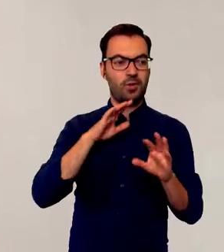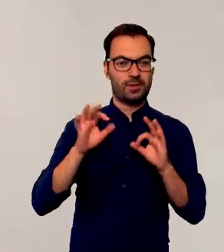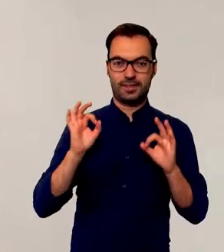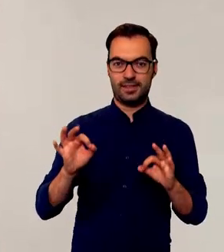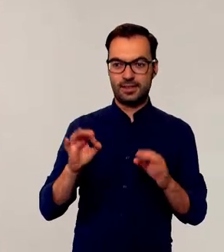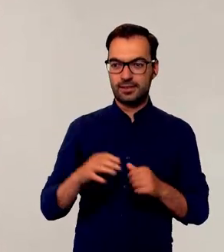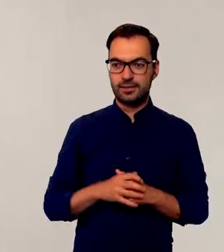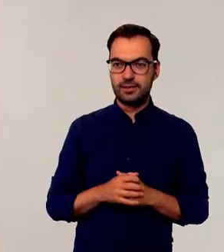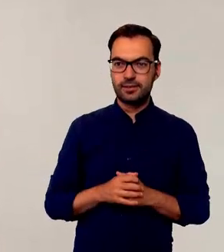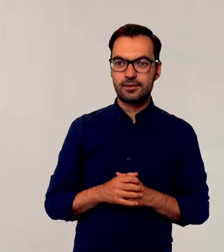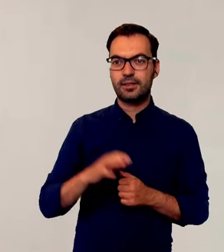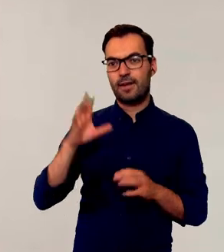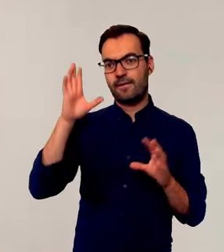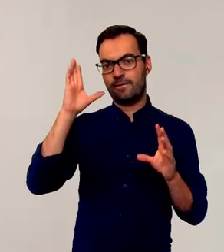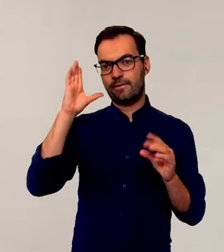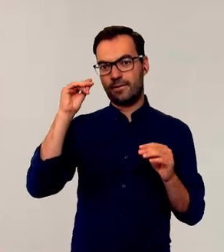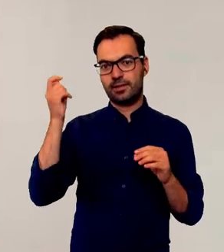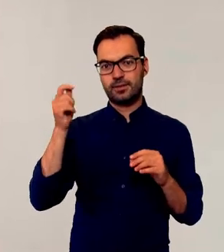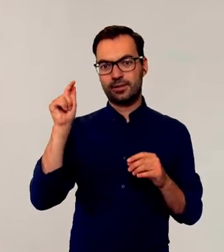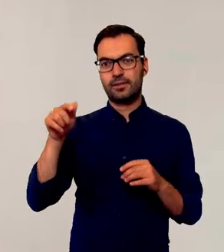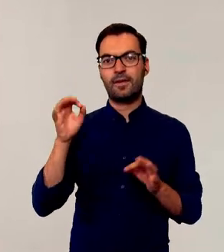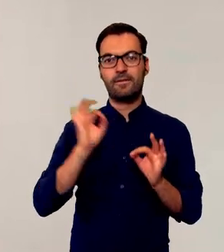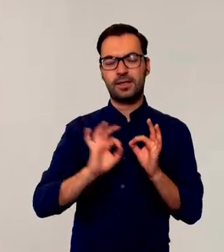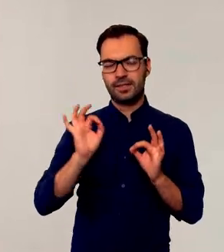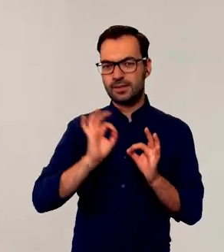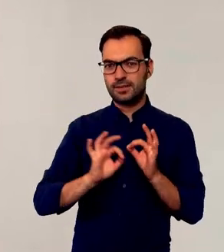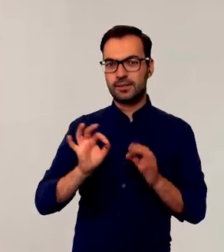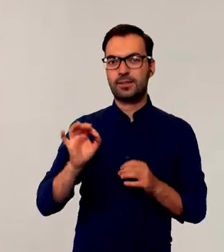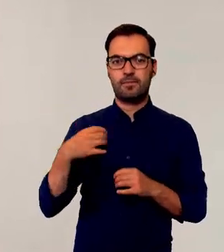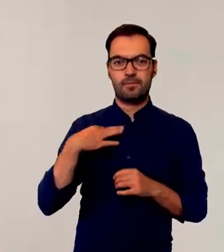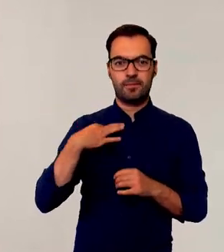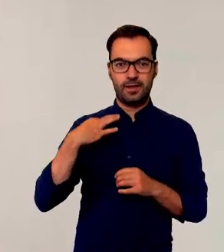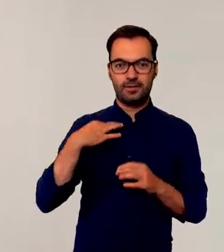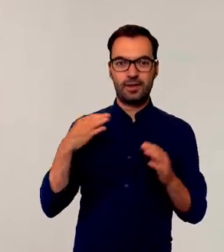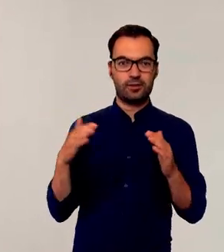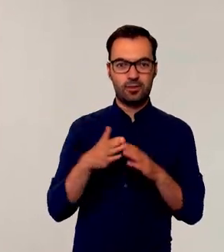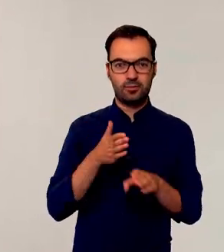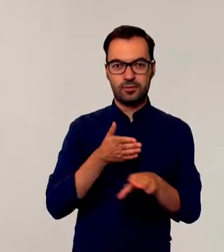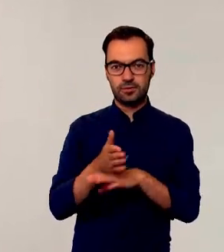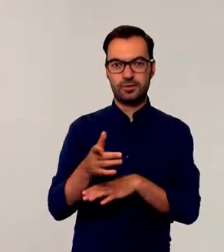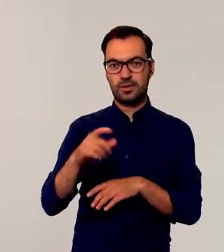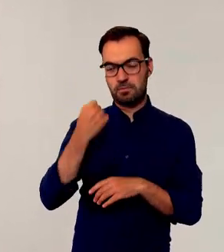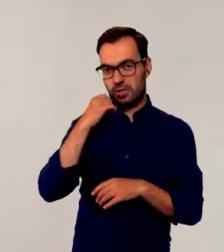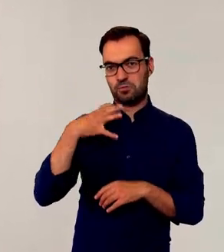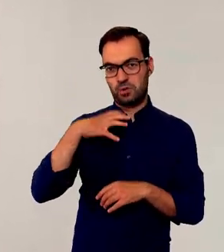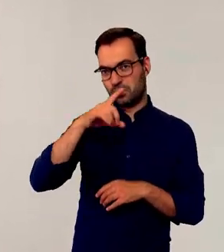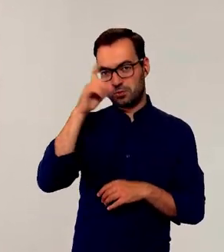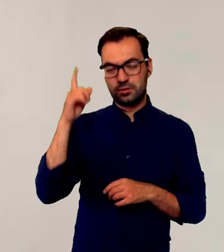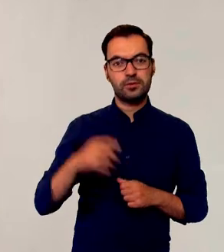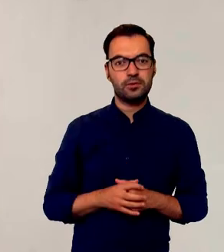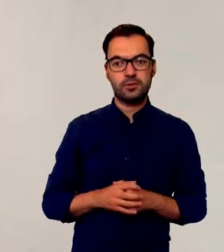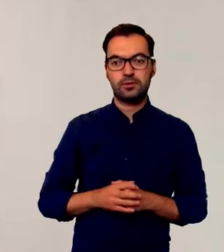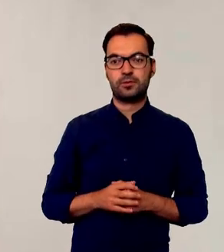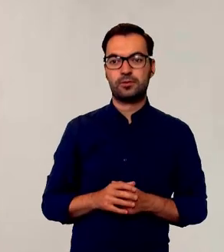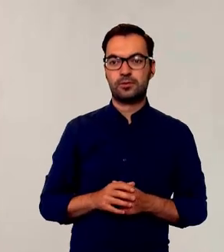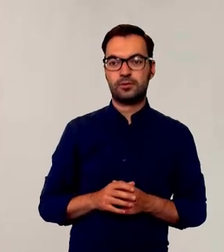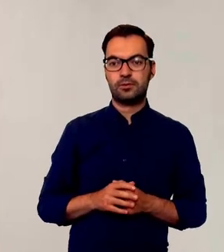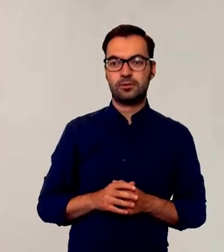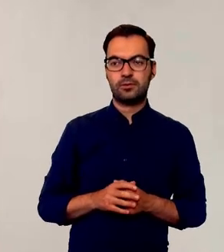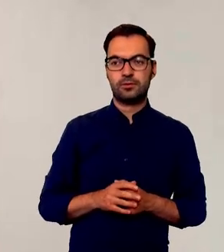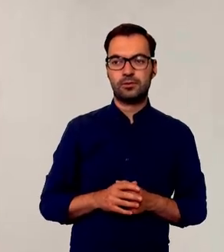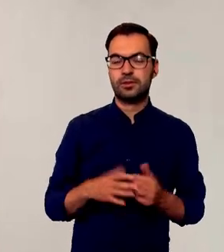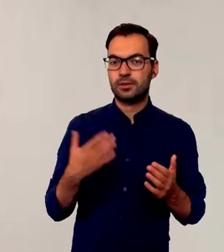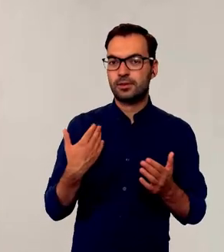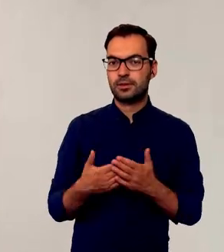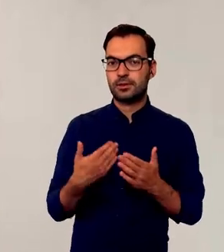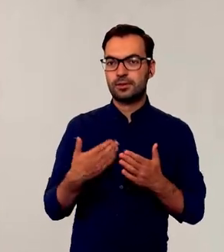dzisiaj jadę wieczorem na wino do prywatnego domu ludzi bardzo zamożnych, z tego względu,